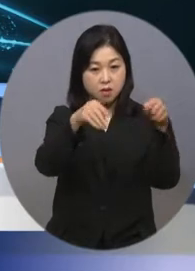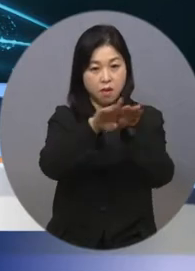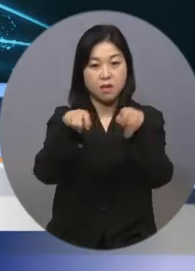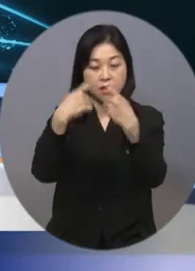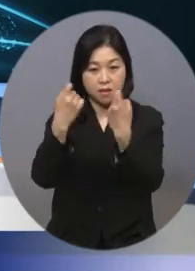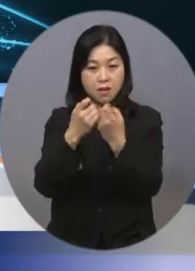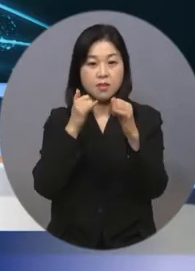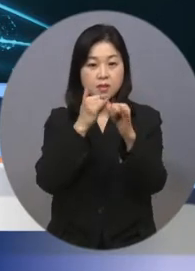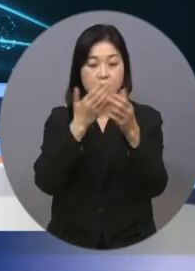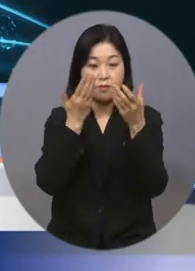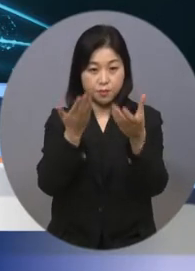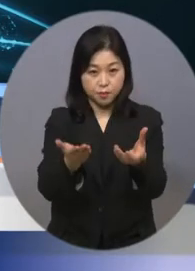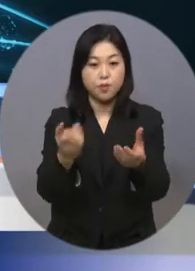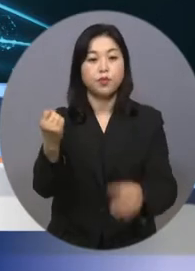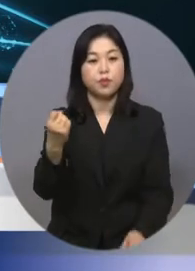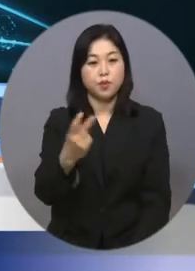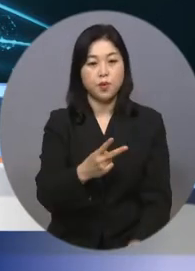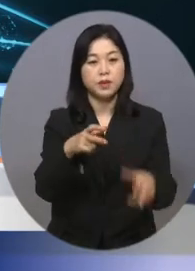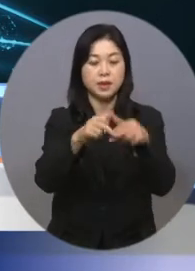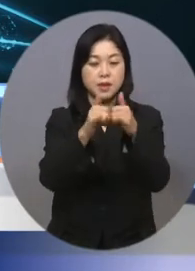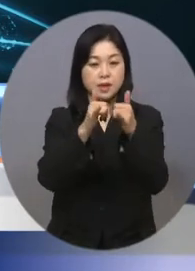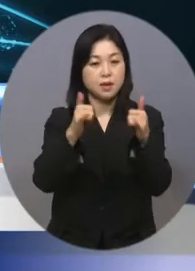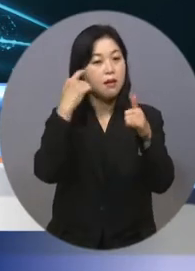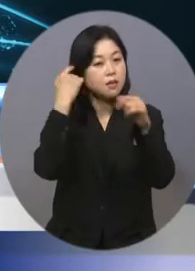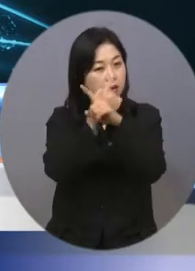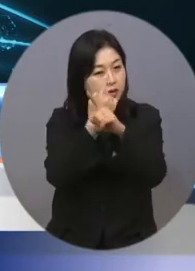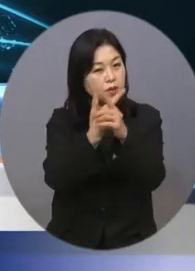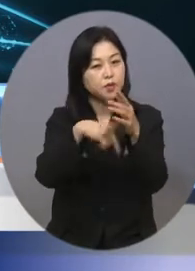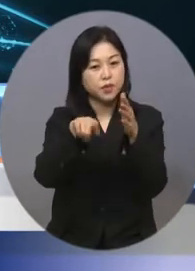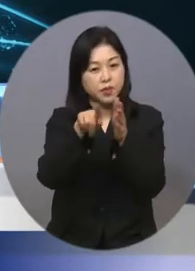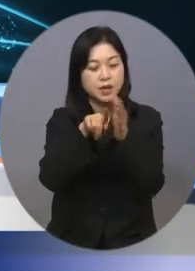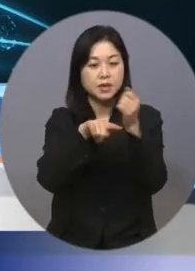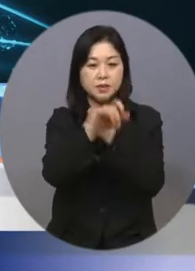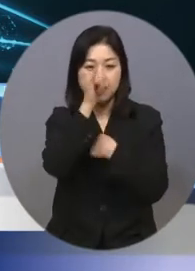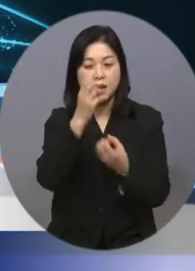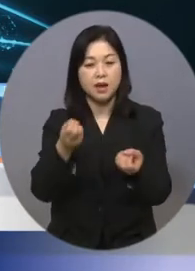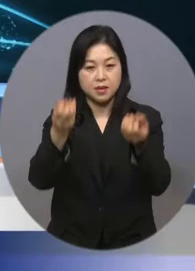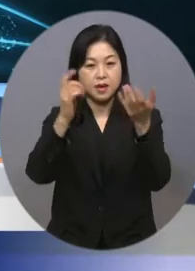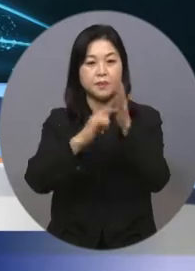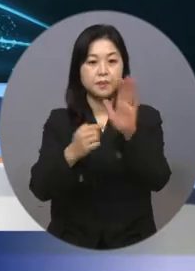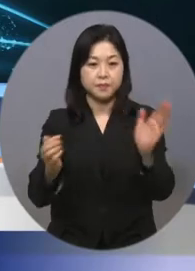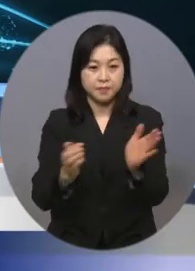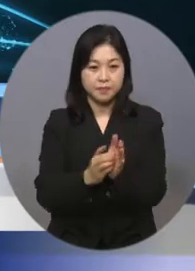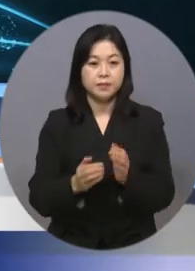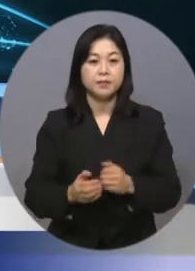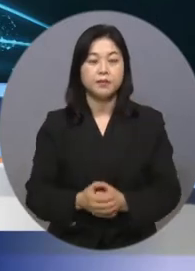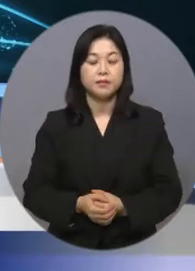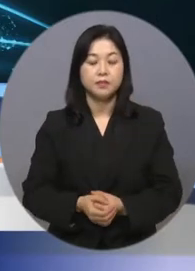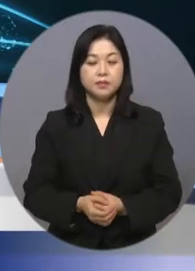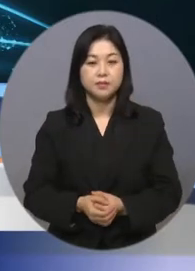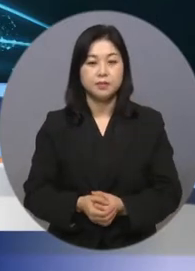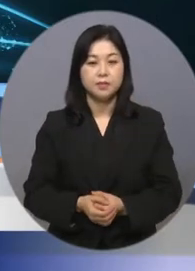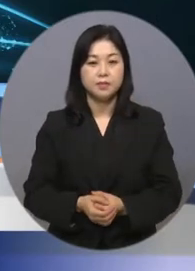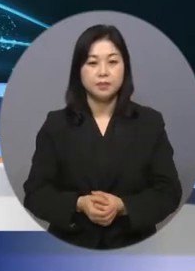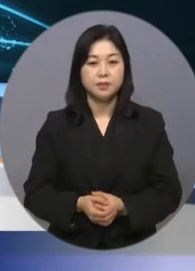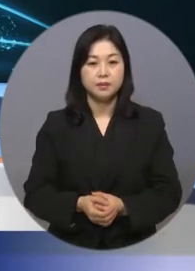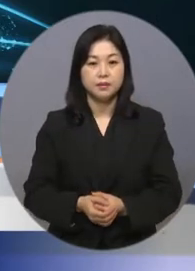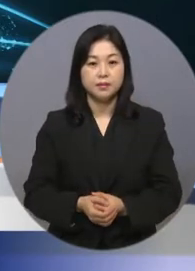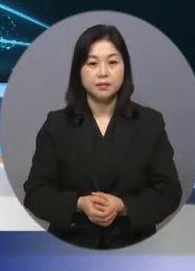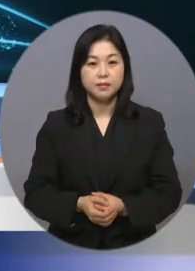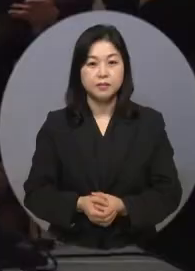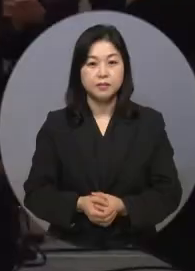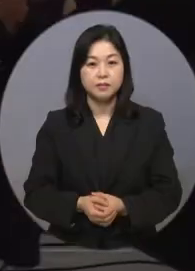개인에 대한 포상과 함께 장애인 인식 개선을 위한 뜻깊은 자리가 마련됐습니다. 보도에 박성용 기자입니다.